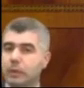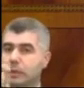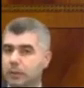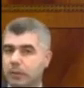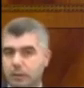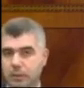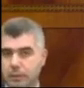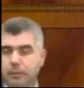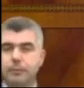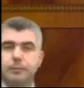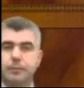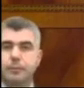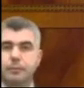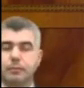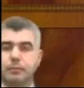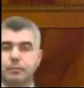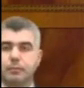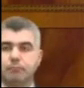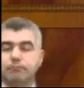معا، بناء